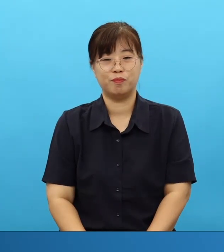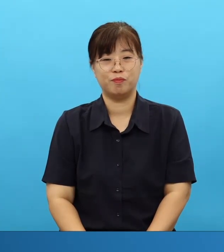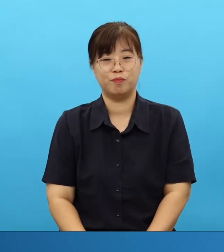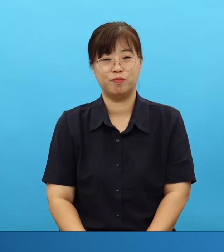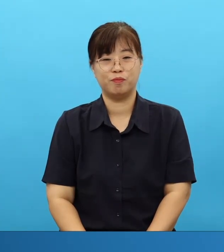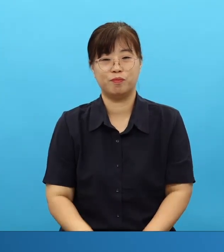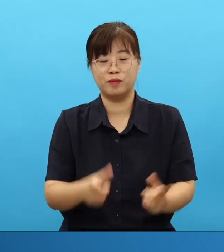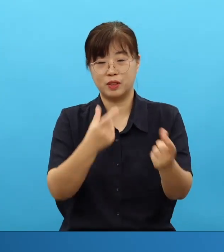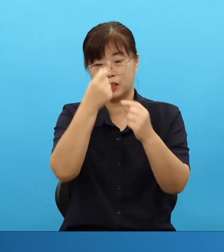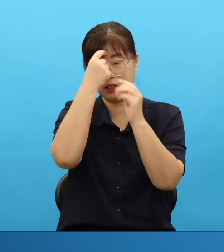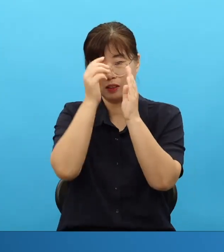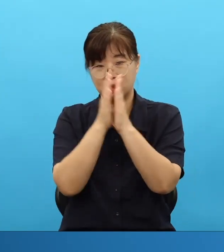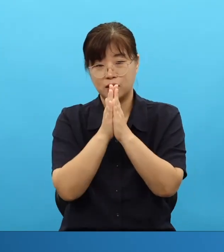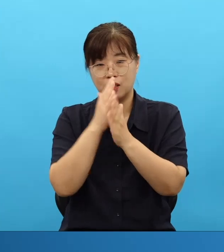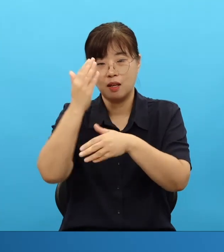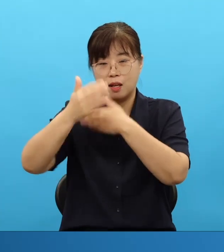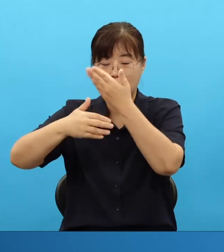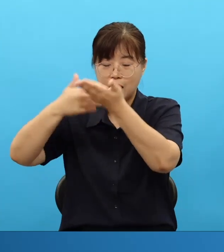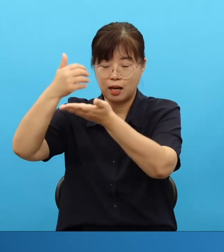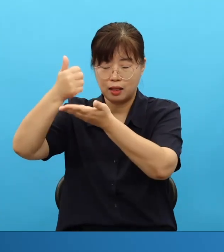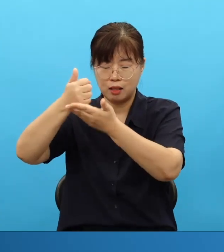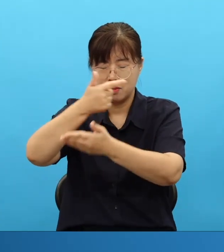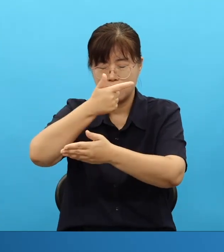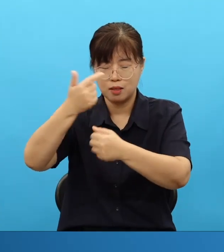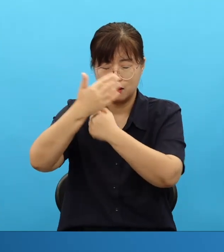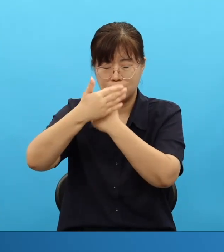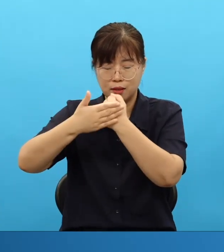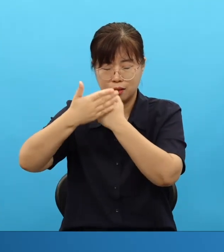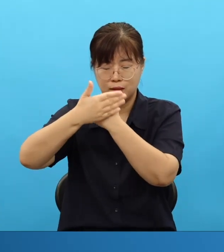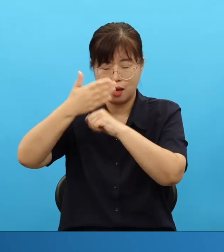마치겠습니다 하나님의 크신 은혜를